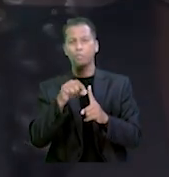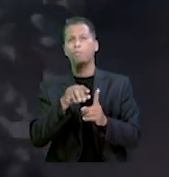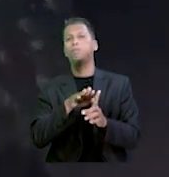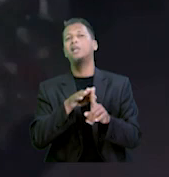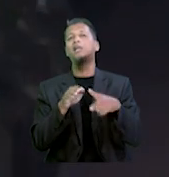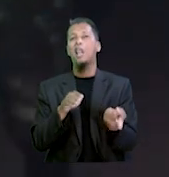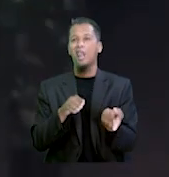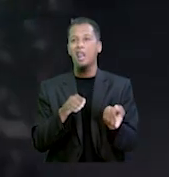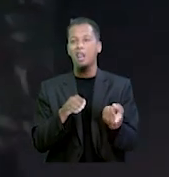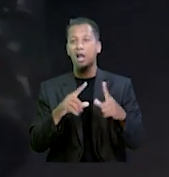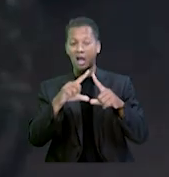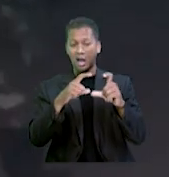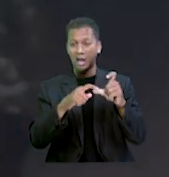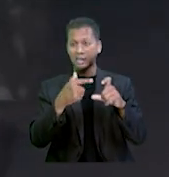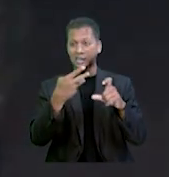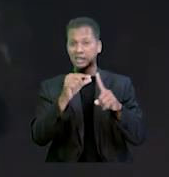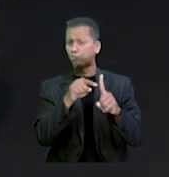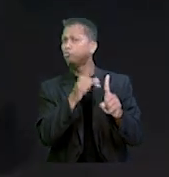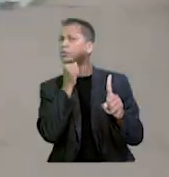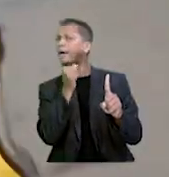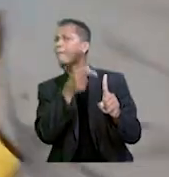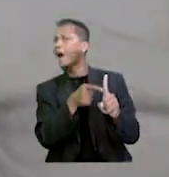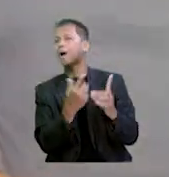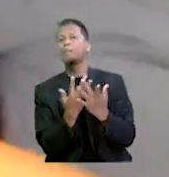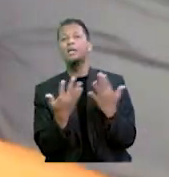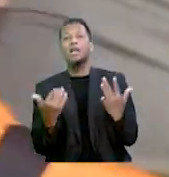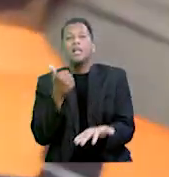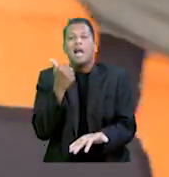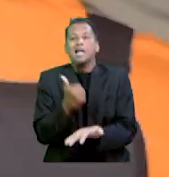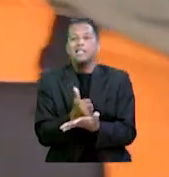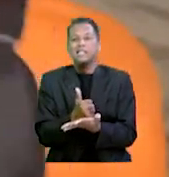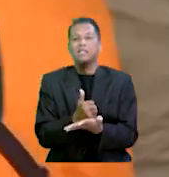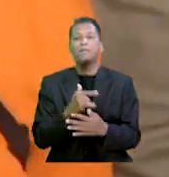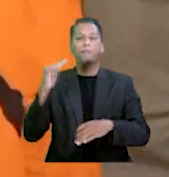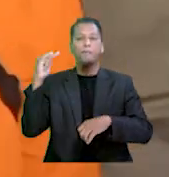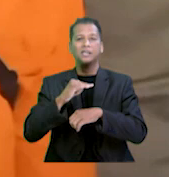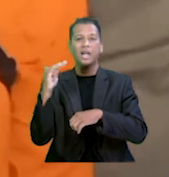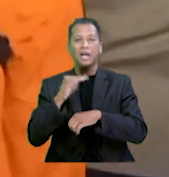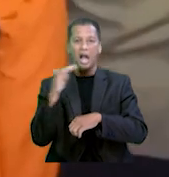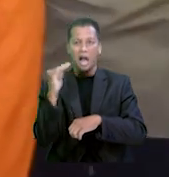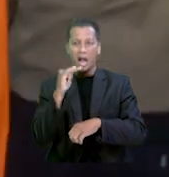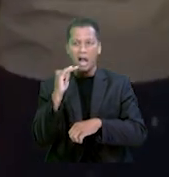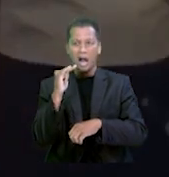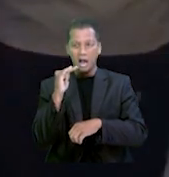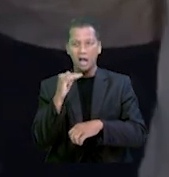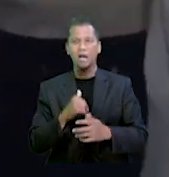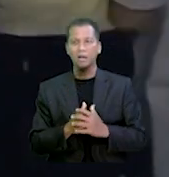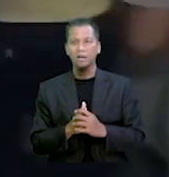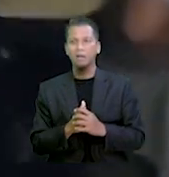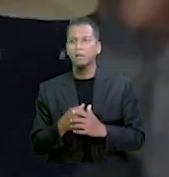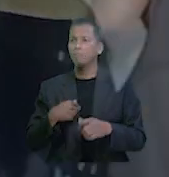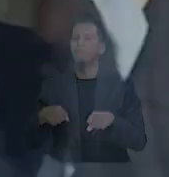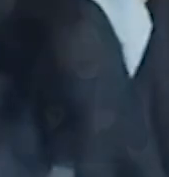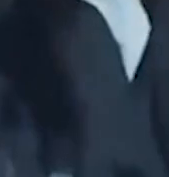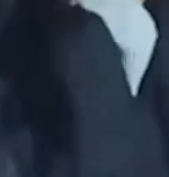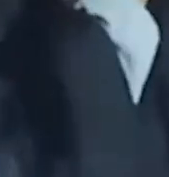Asep yang merupakan Warga asal Desa Dawuan Kecamatan Dawuan Majalengka tertimpa longsor saat melintas mengendarai sepeda motor di jalur